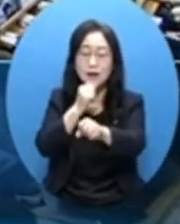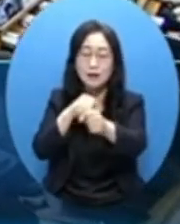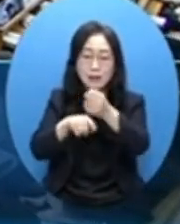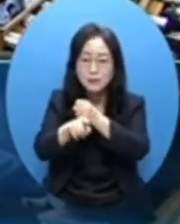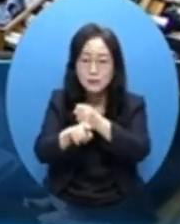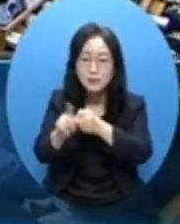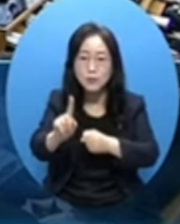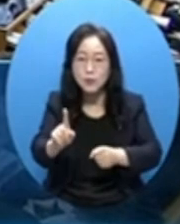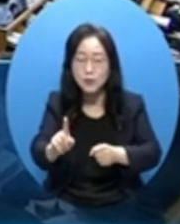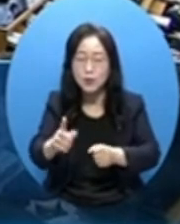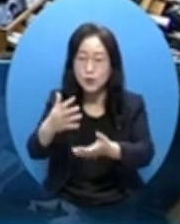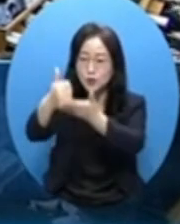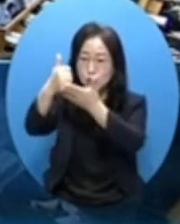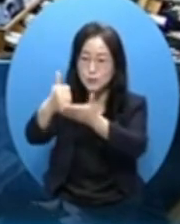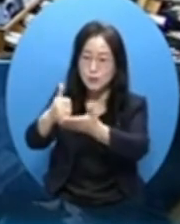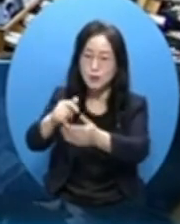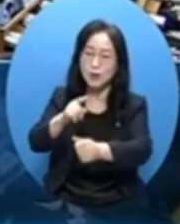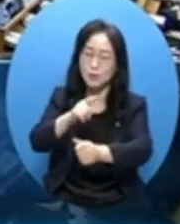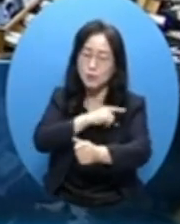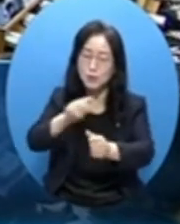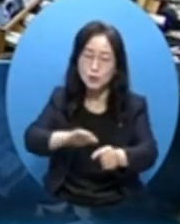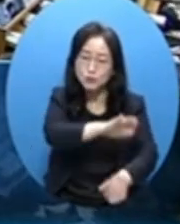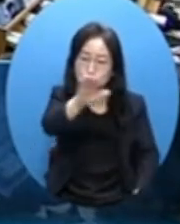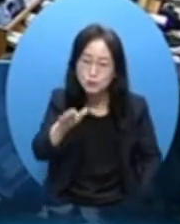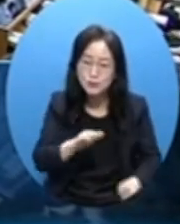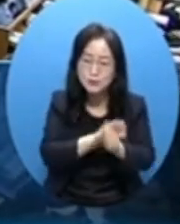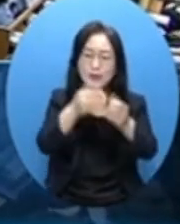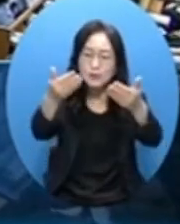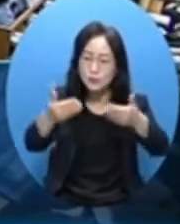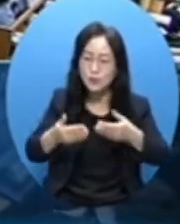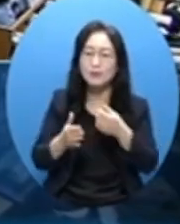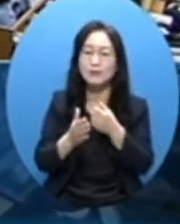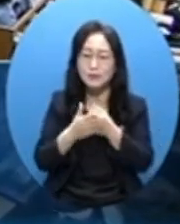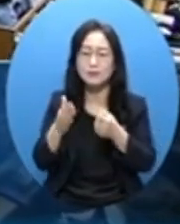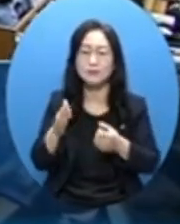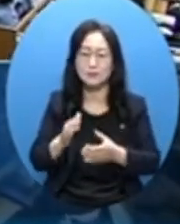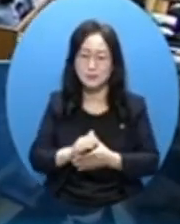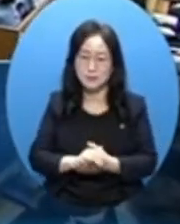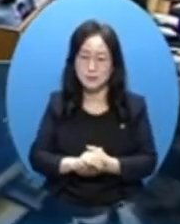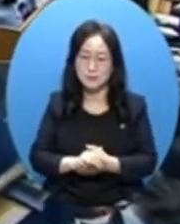그가 먼저 우리를 사랑하셨습니다.